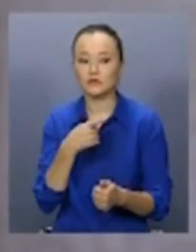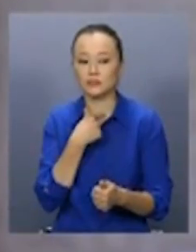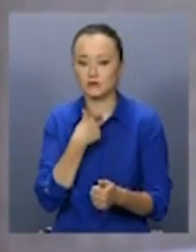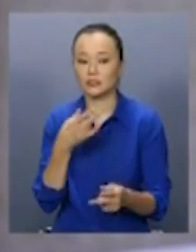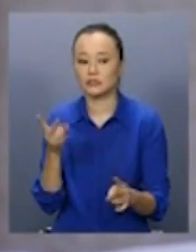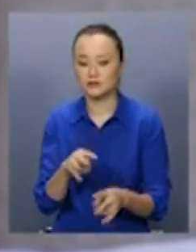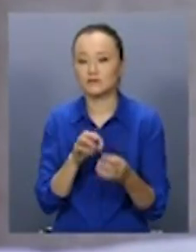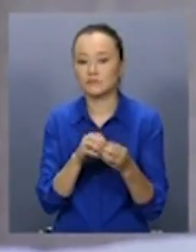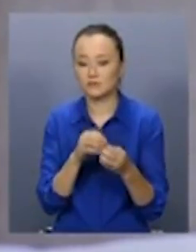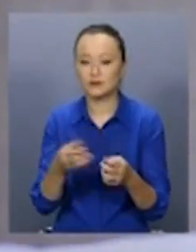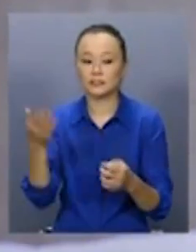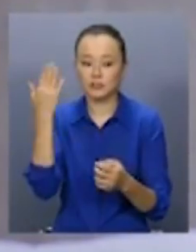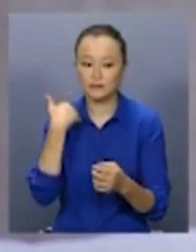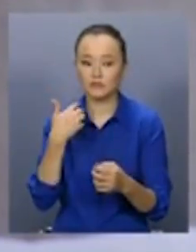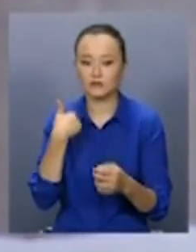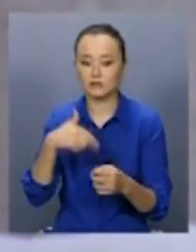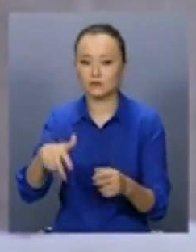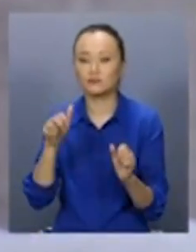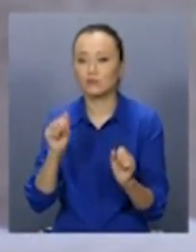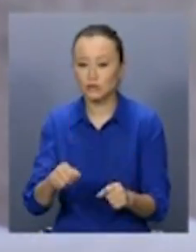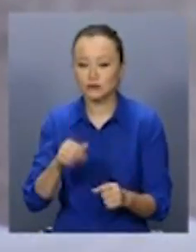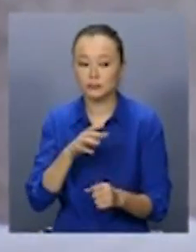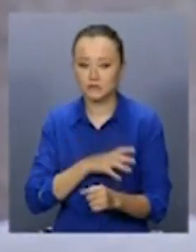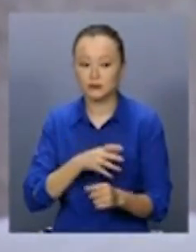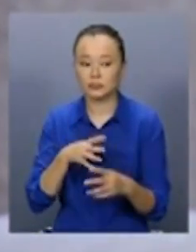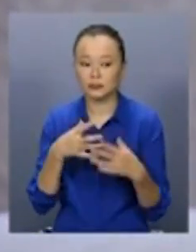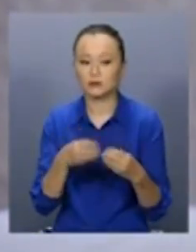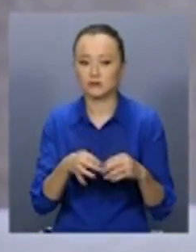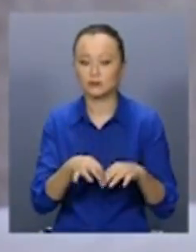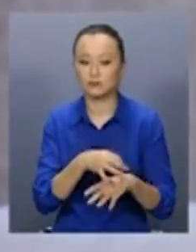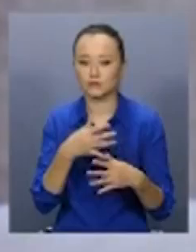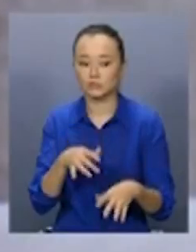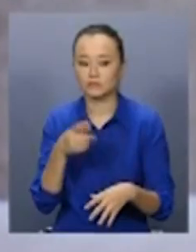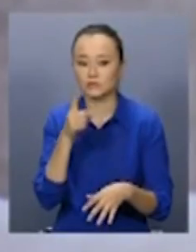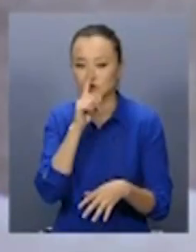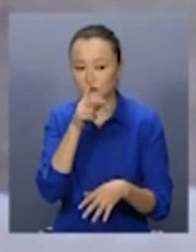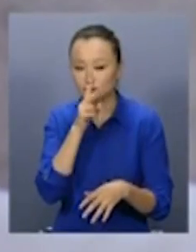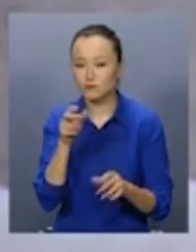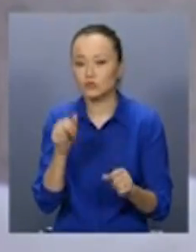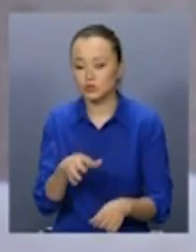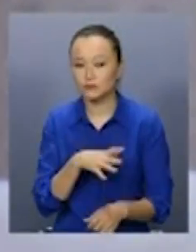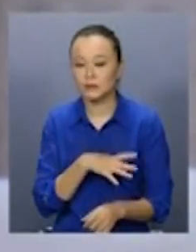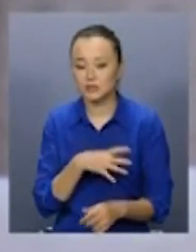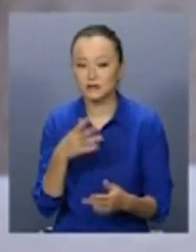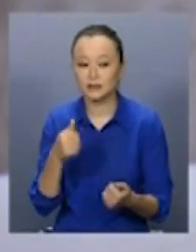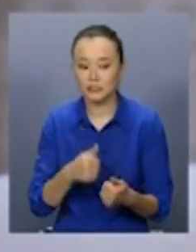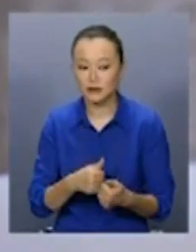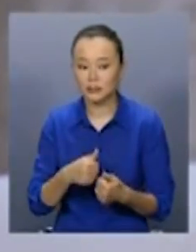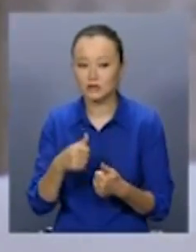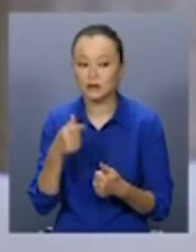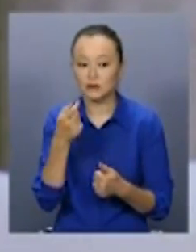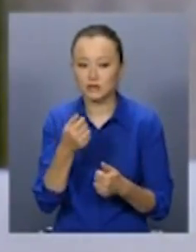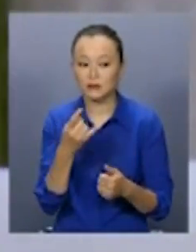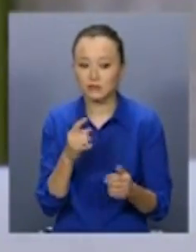береді ғой. Мен бұрында шығу мүмкін еді. Мен тұрмысқа шыққаннан кейін, бір-екі жылдан кейін, мен негізі енді кішкене